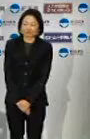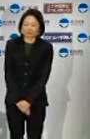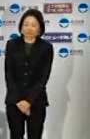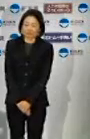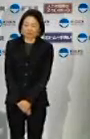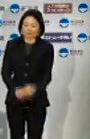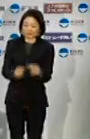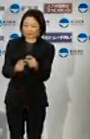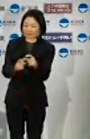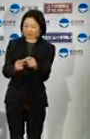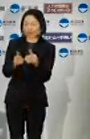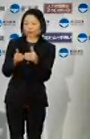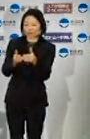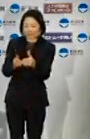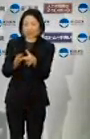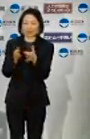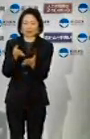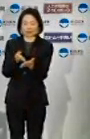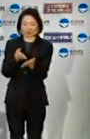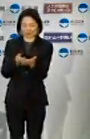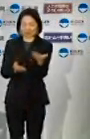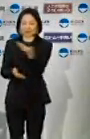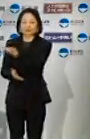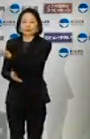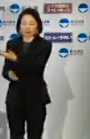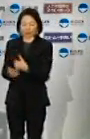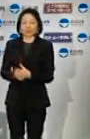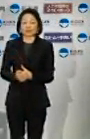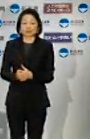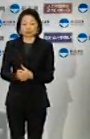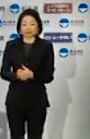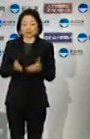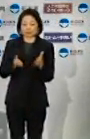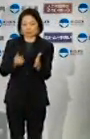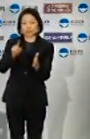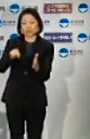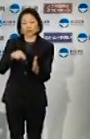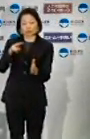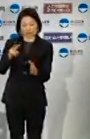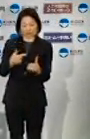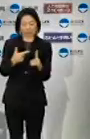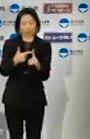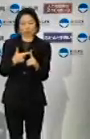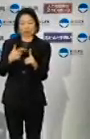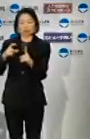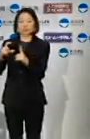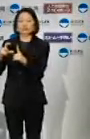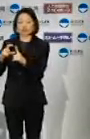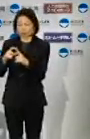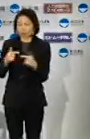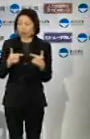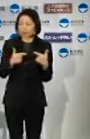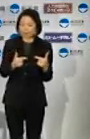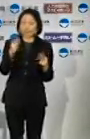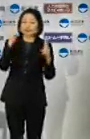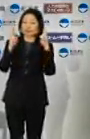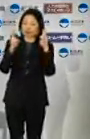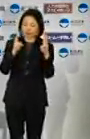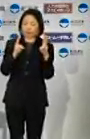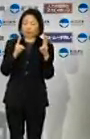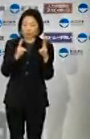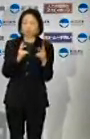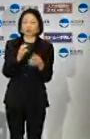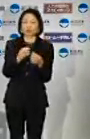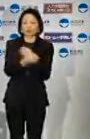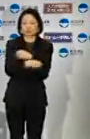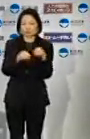また差別性の話に戻るんですけれども、道のりホールディングスはバス会社の体制というのでも実績を上げてますけれども